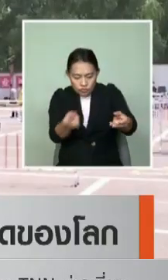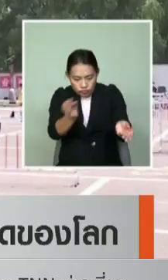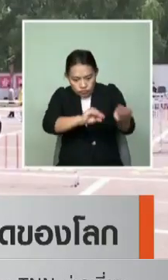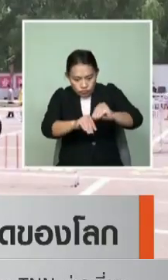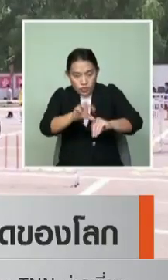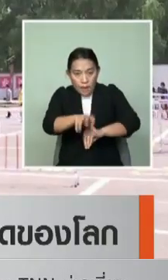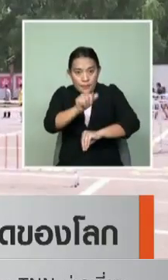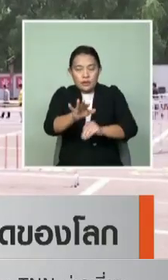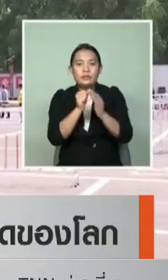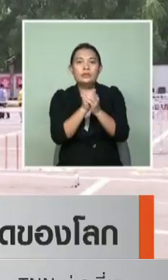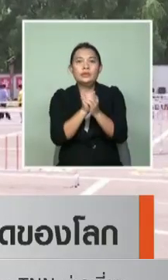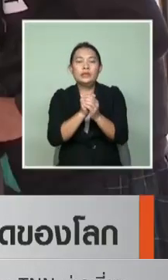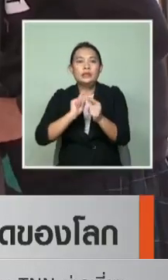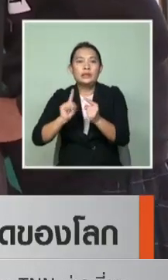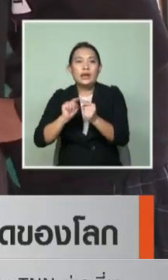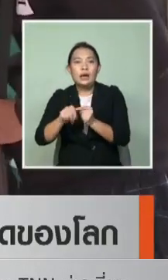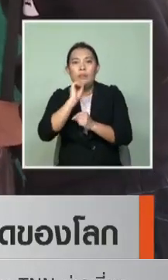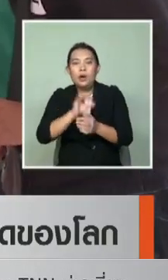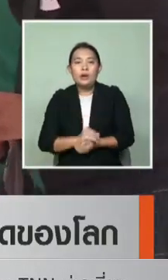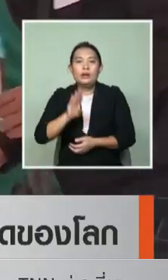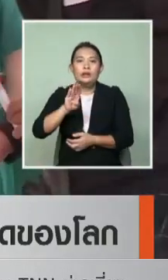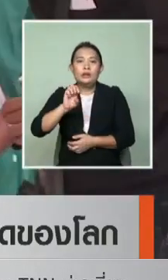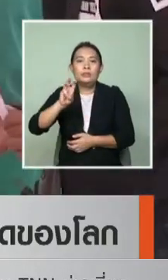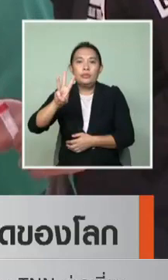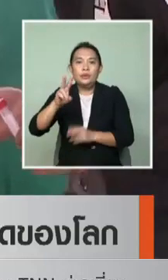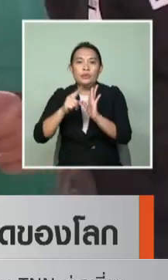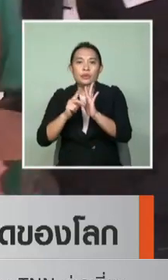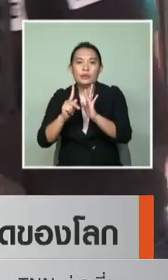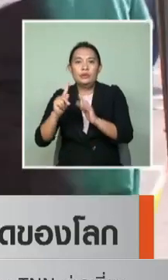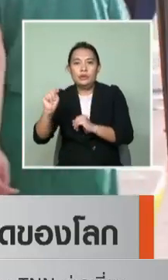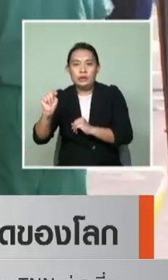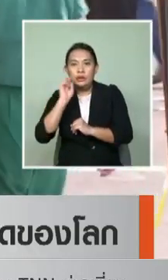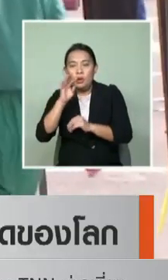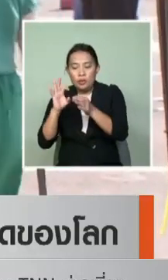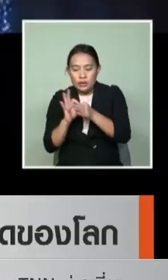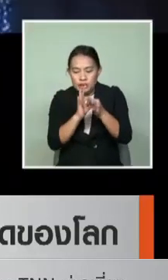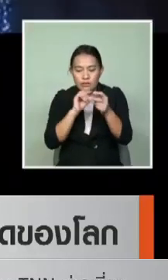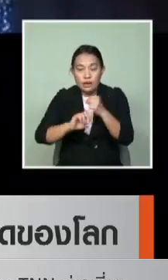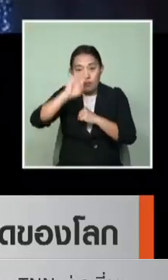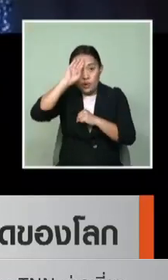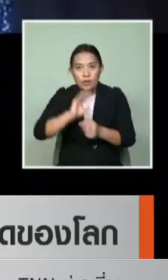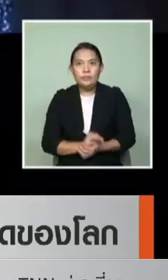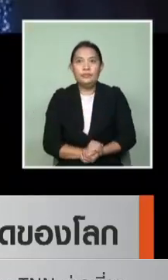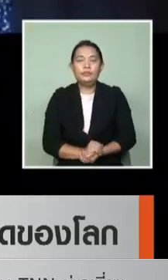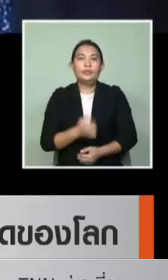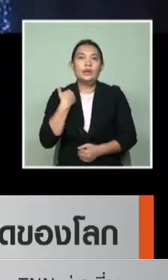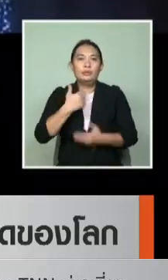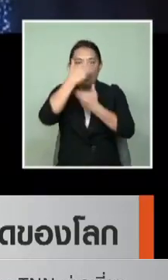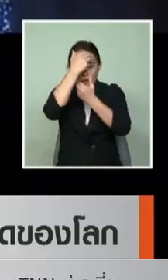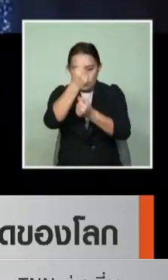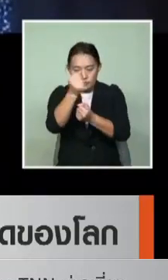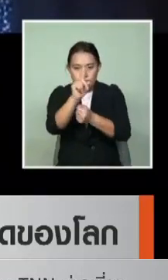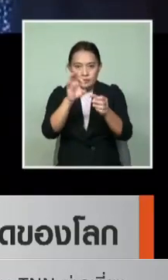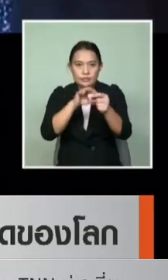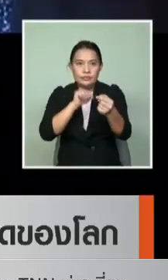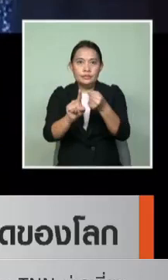อู่ฮั่นของประเทศจีนนะคะรวมทั้งบิลเกตส์มีส่วนเกี่ยวข้องกับการเกิดโรคระบาดครั้งนี้อีกอันนึงที่น่าสนใจค่ะเสาส่งสัญญาณ